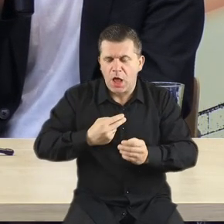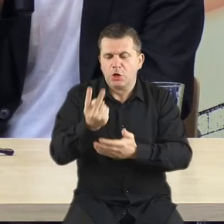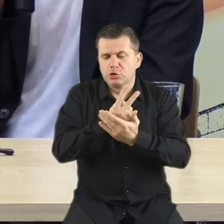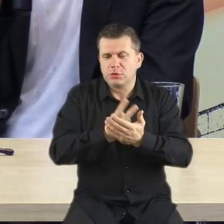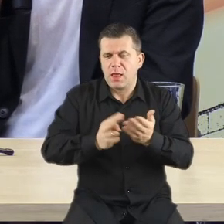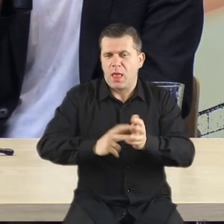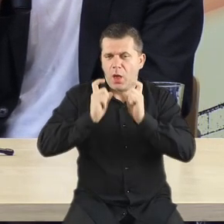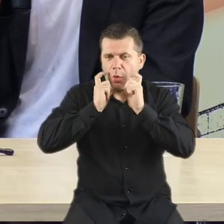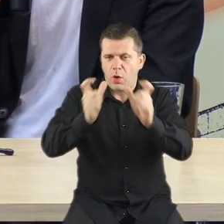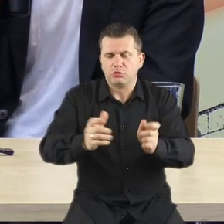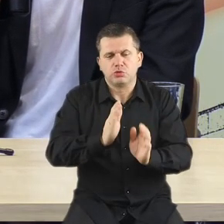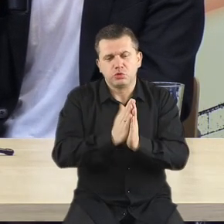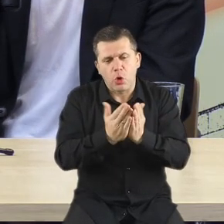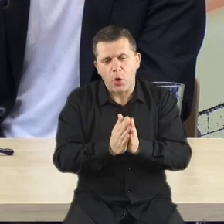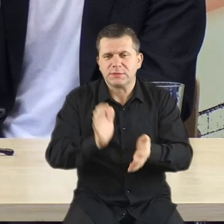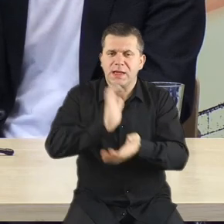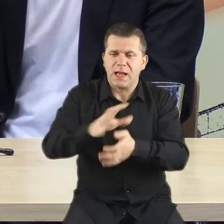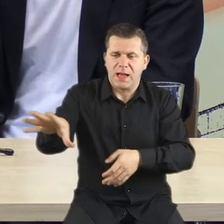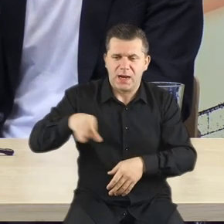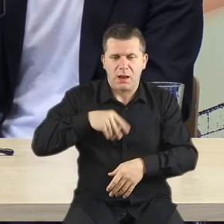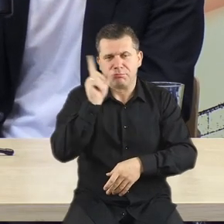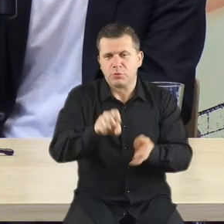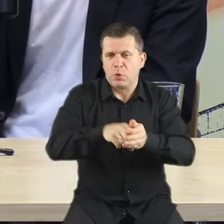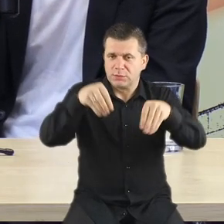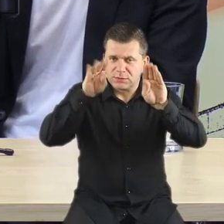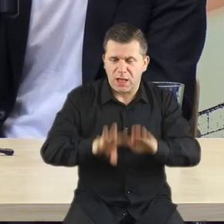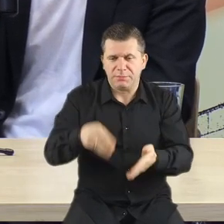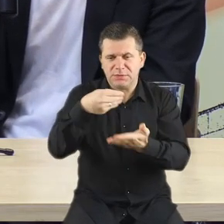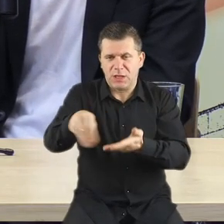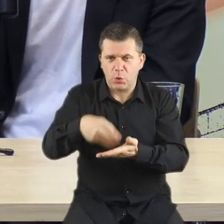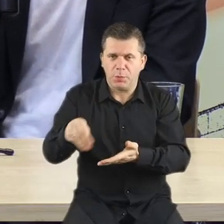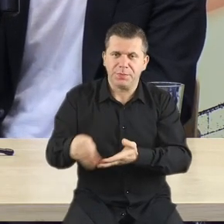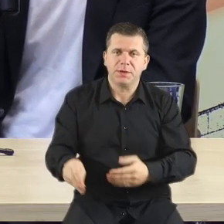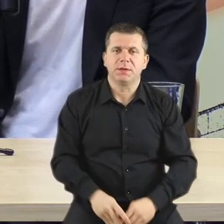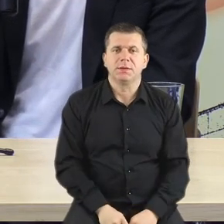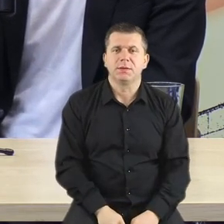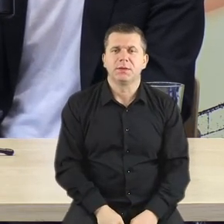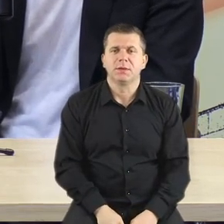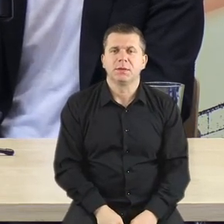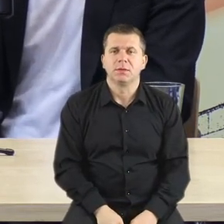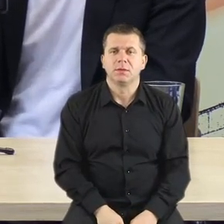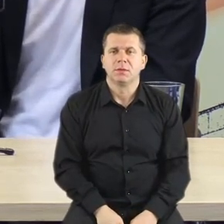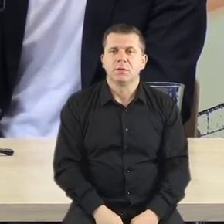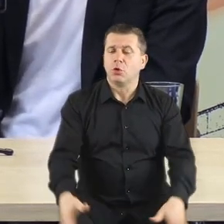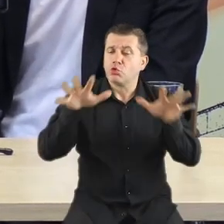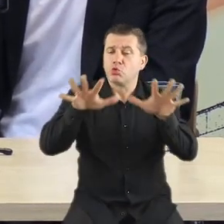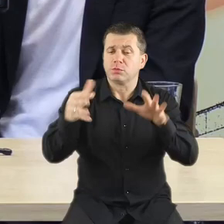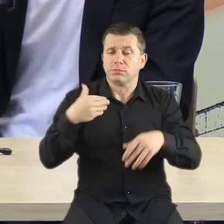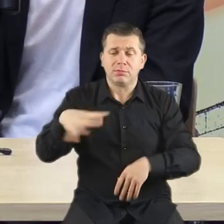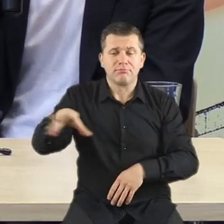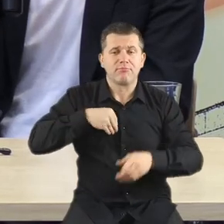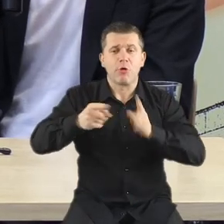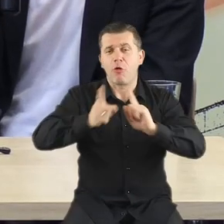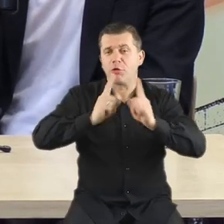głos książki, czytałem jej na głos gazety, chodziliśmy razem do sklepu na zakupy. No i dużo, dużo